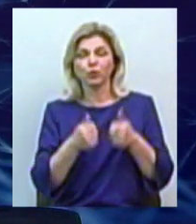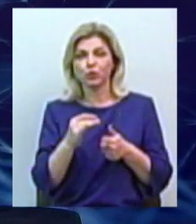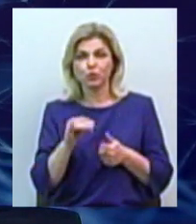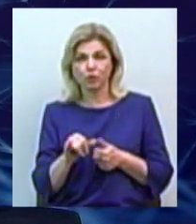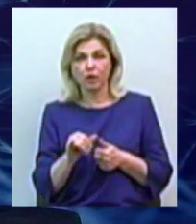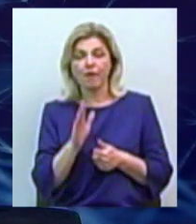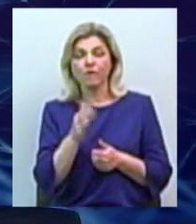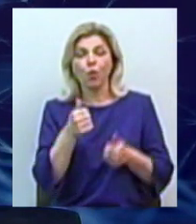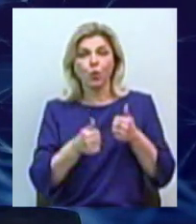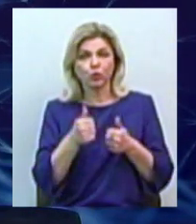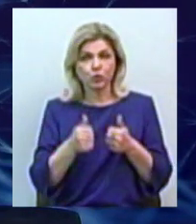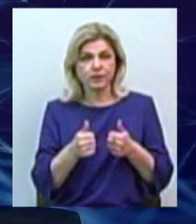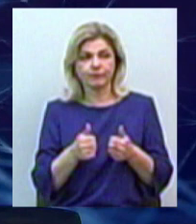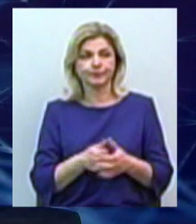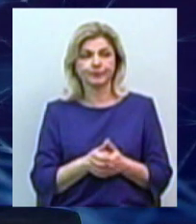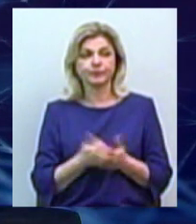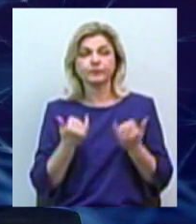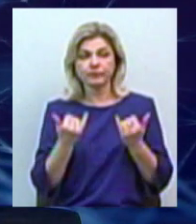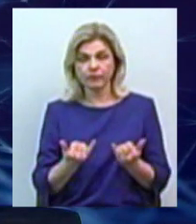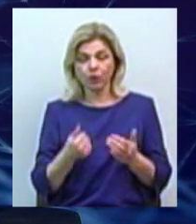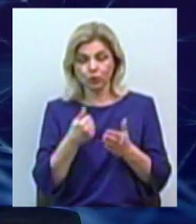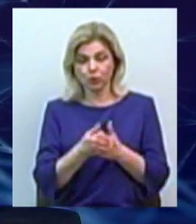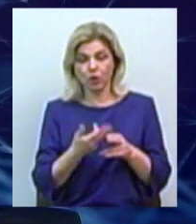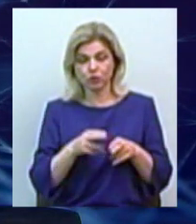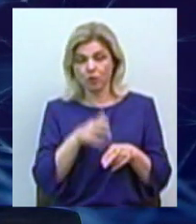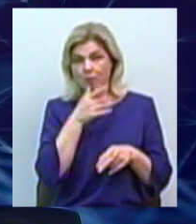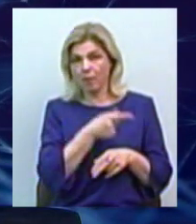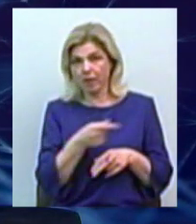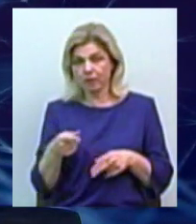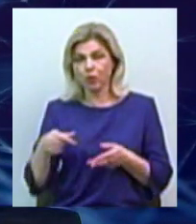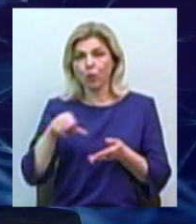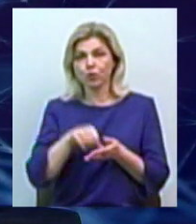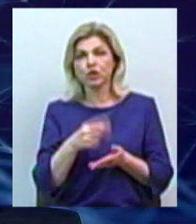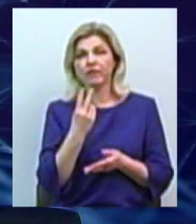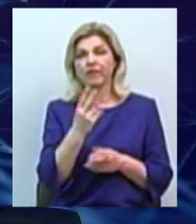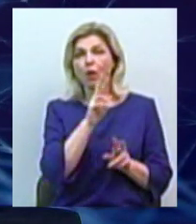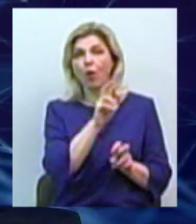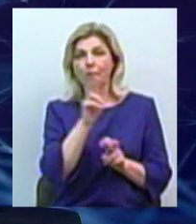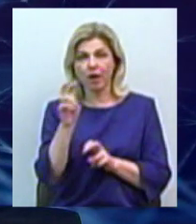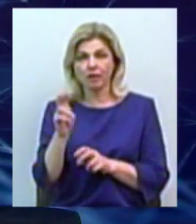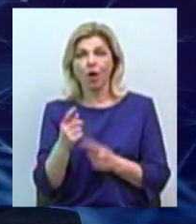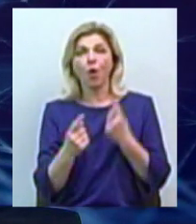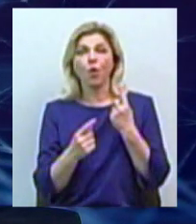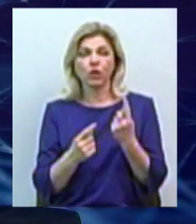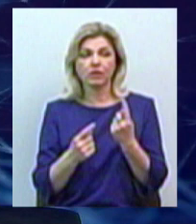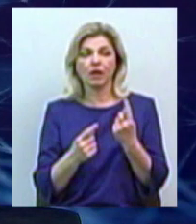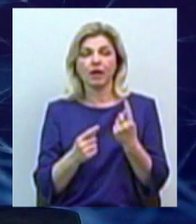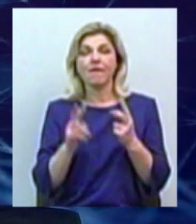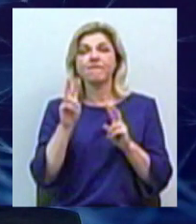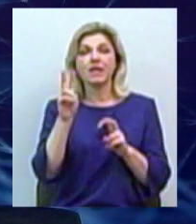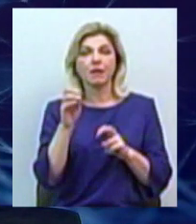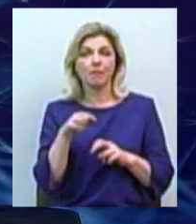конкурсі, принаймні зараз, до цього моменту, беруть участь дві компанії. Одна